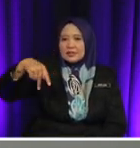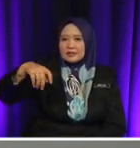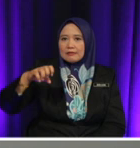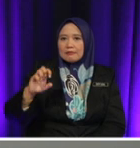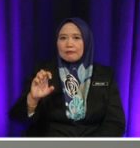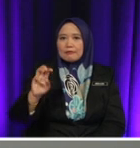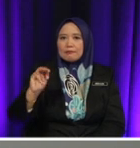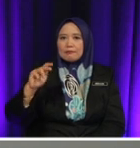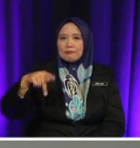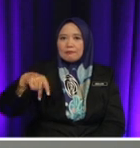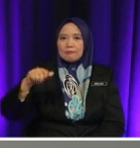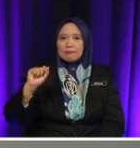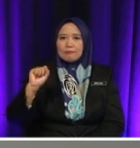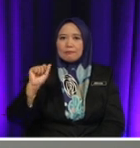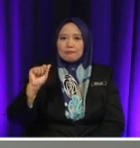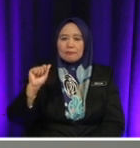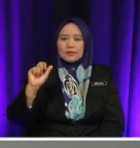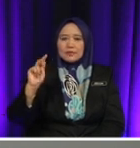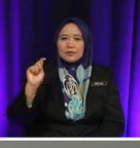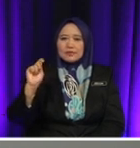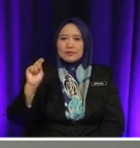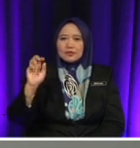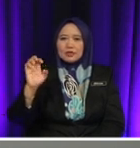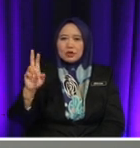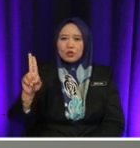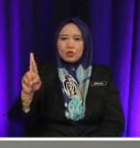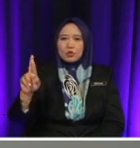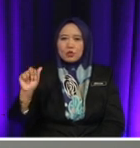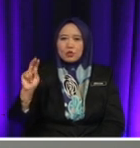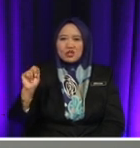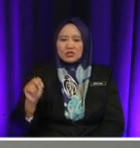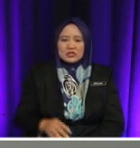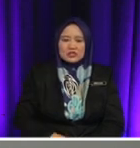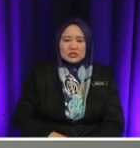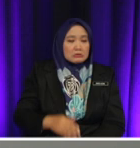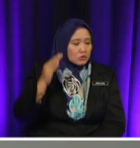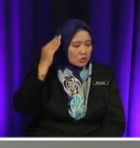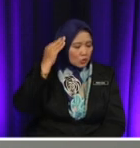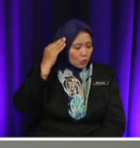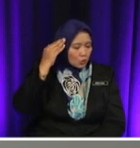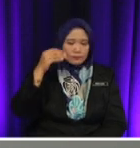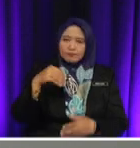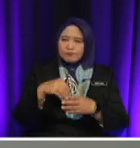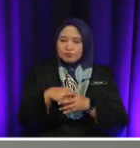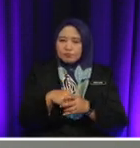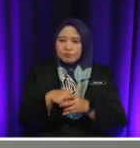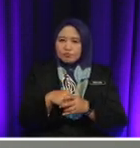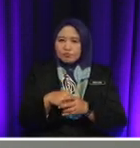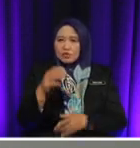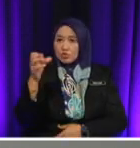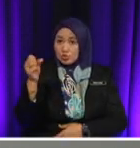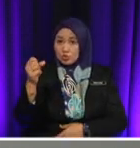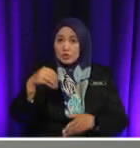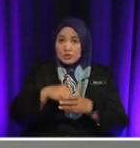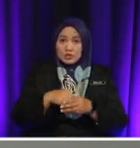di dalam kotak okey adalah mengandungi cecair Adakah pendehidratan tadi